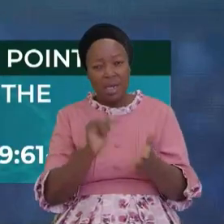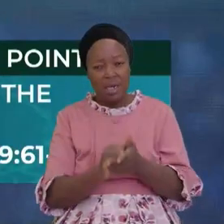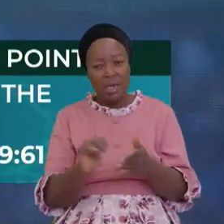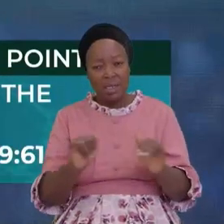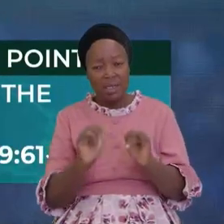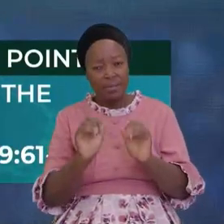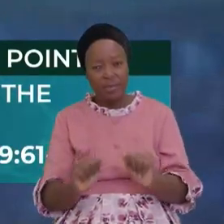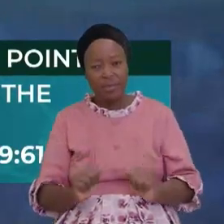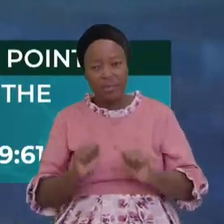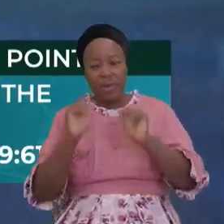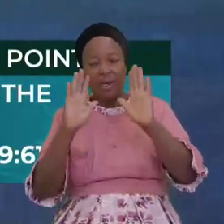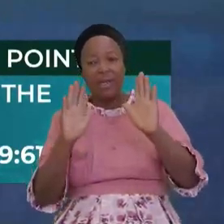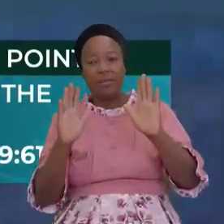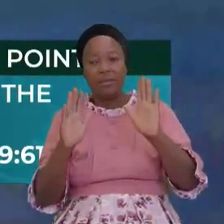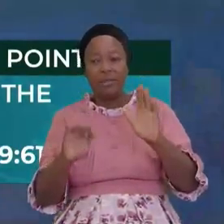Cette même confiance,